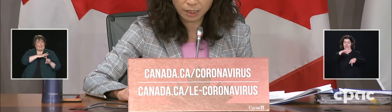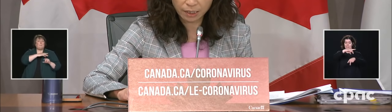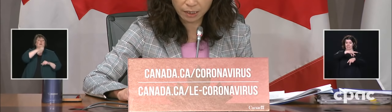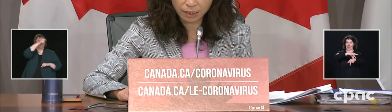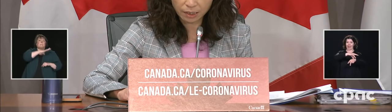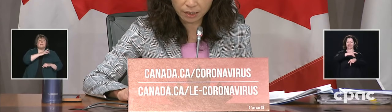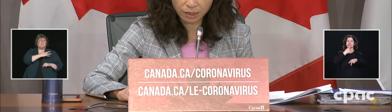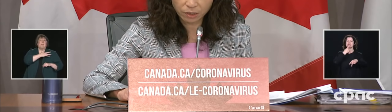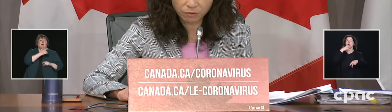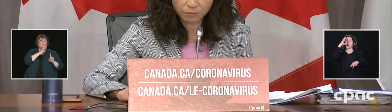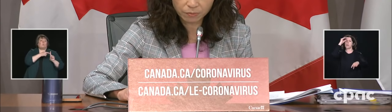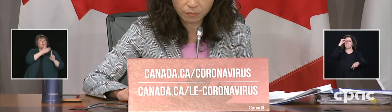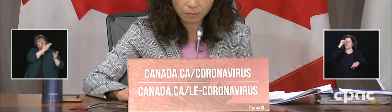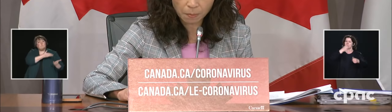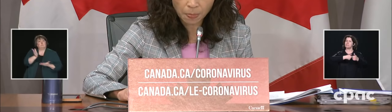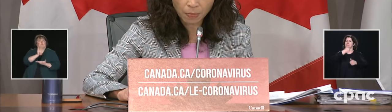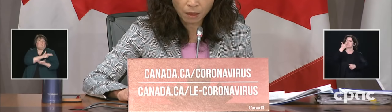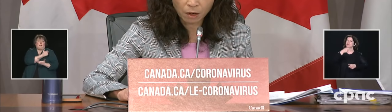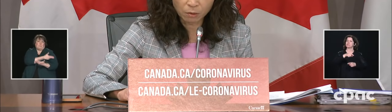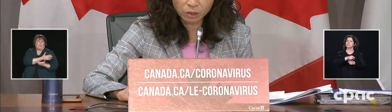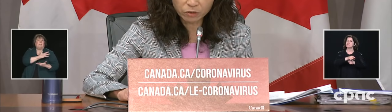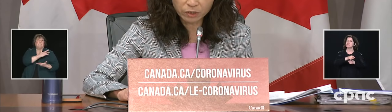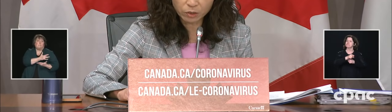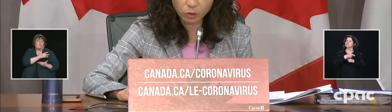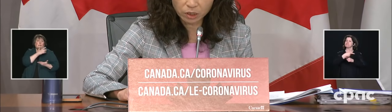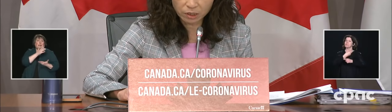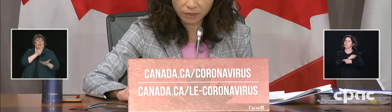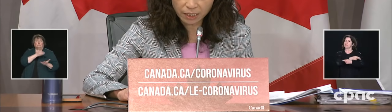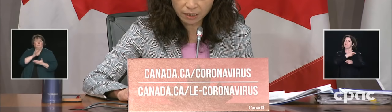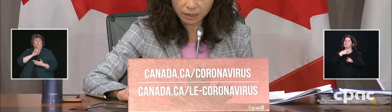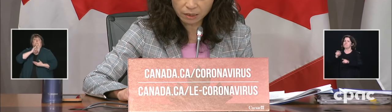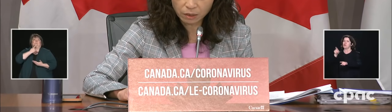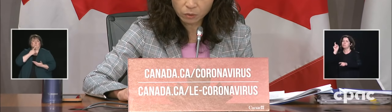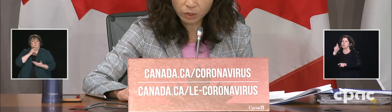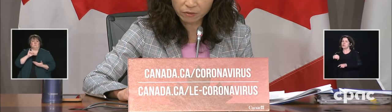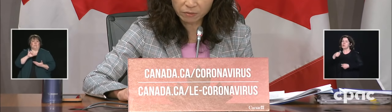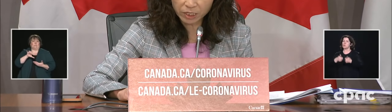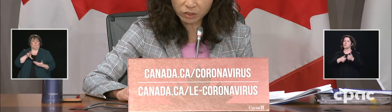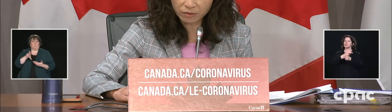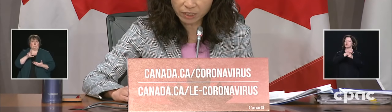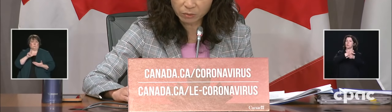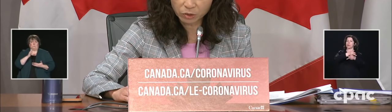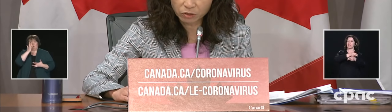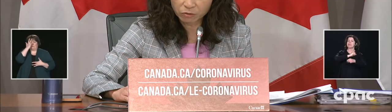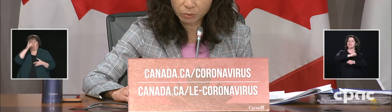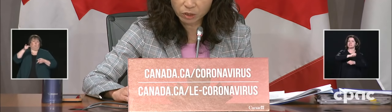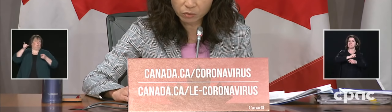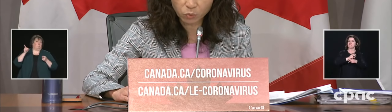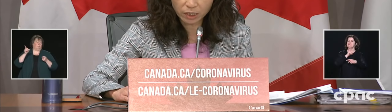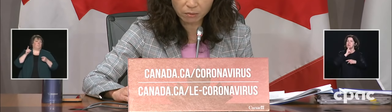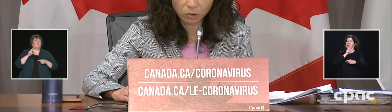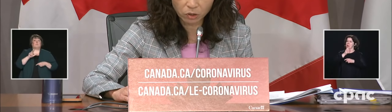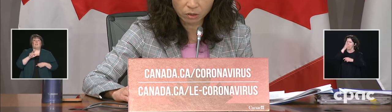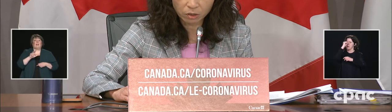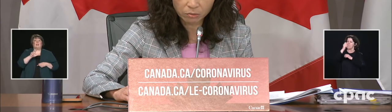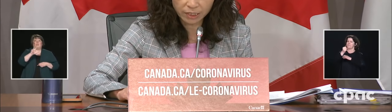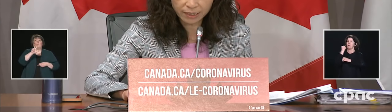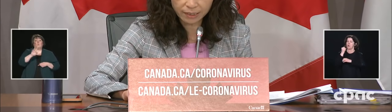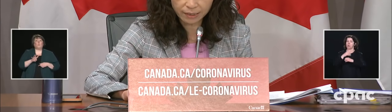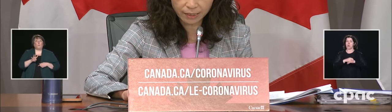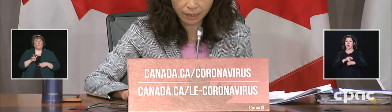hospital and the ICU. Almost 3/4 of cases with information available reported one or